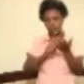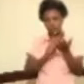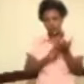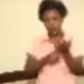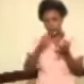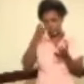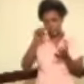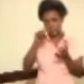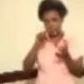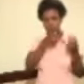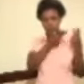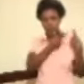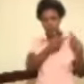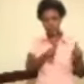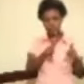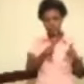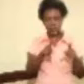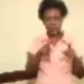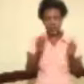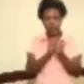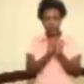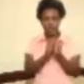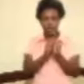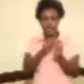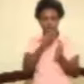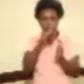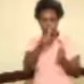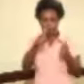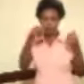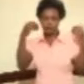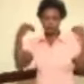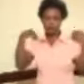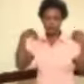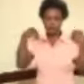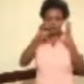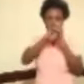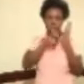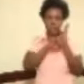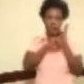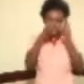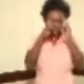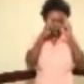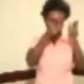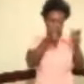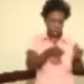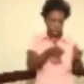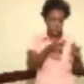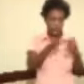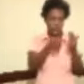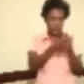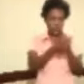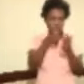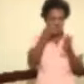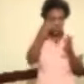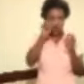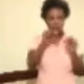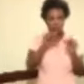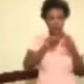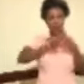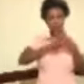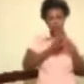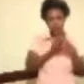constitution. Cependant, en tant que chef de l'État, m'a respecté procédure d'amendement qui est en cours, quand il